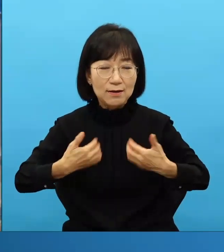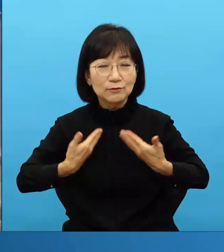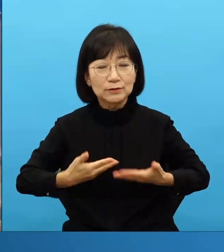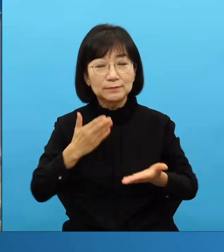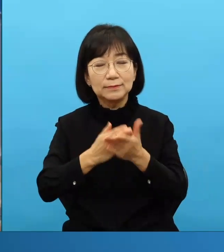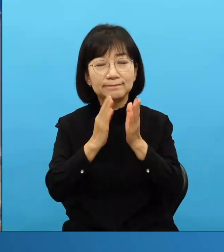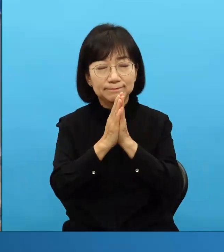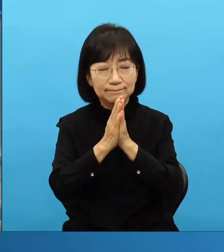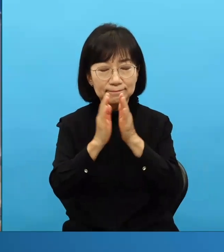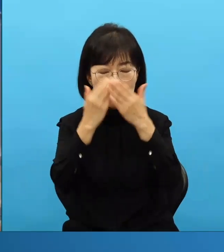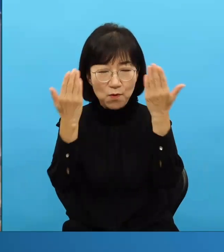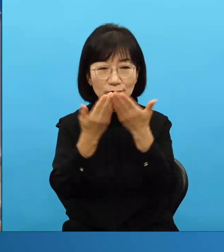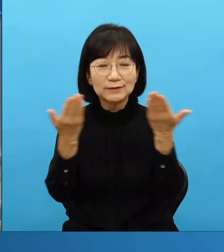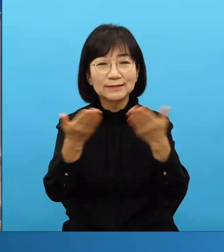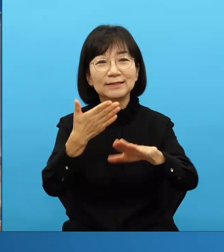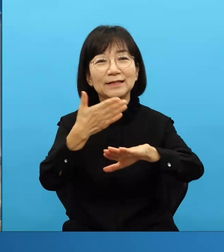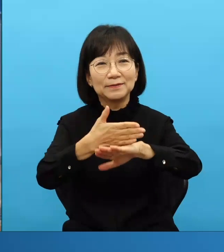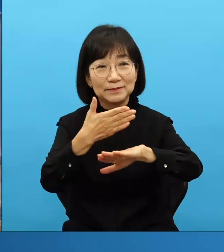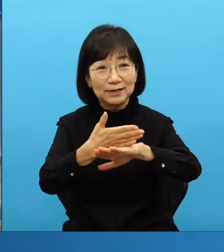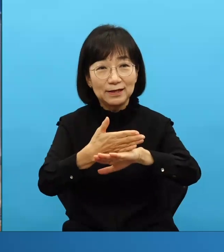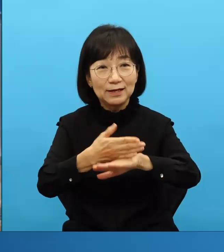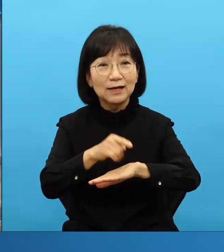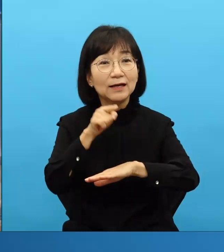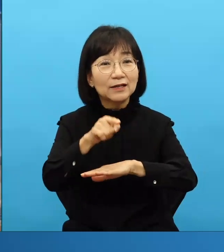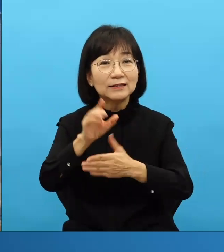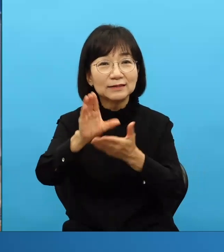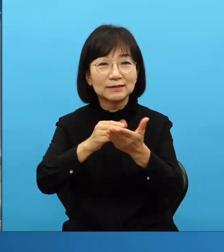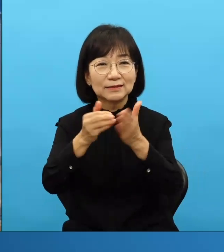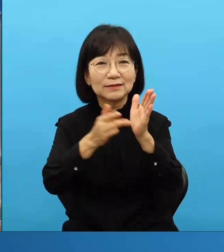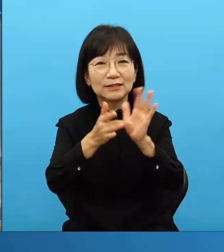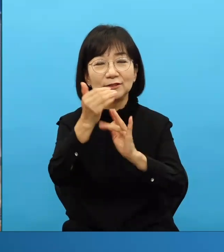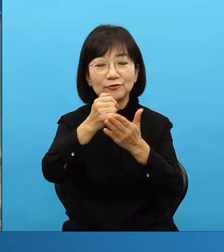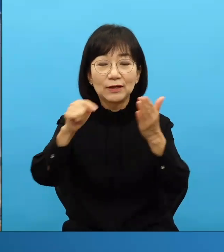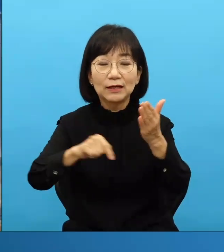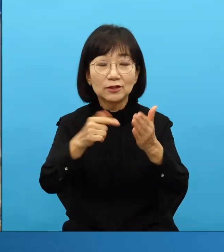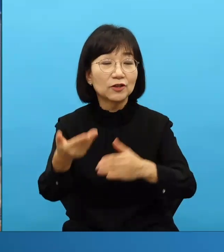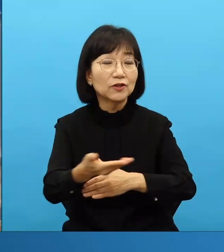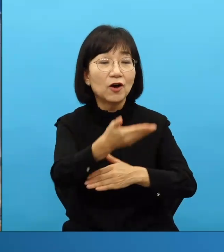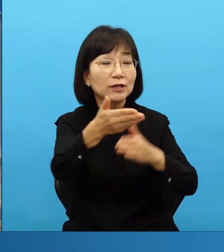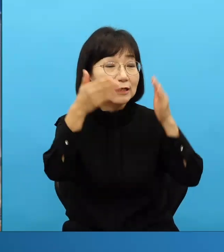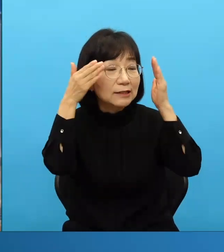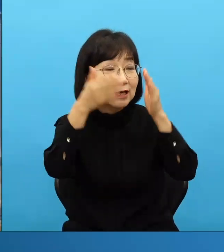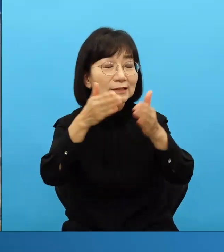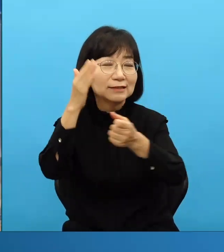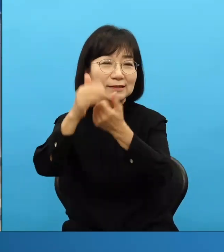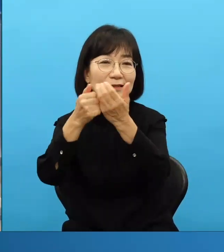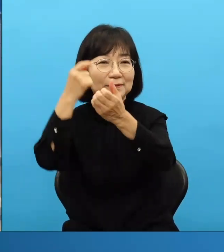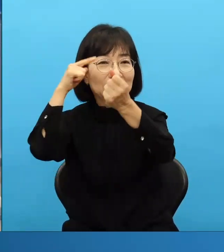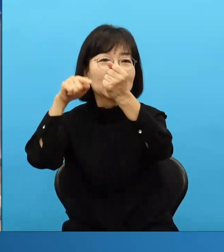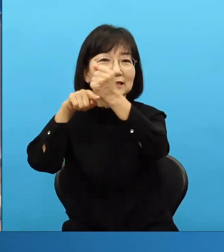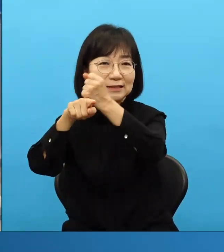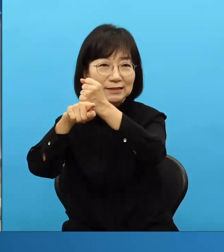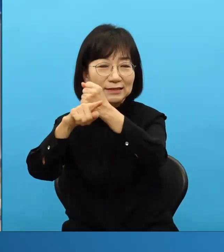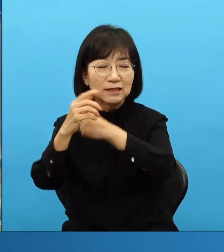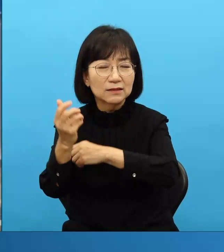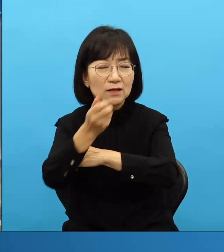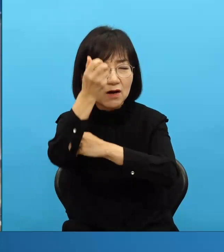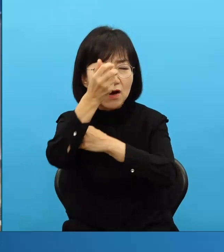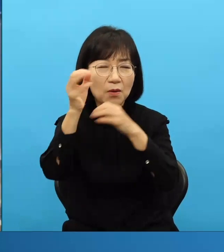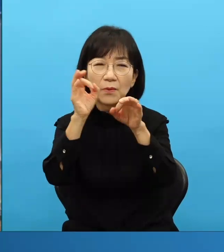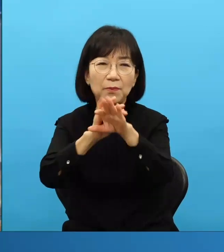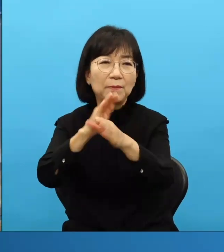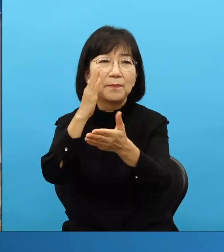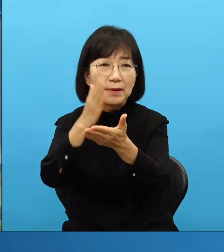범사에 감사하라. 이것이 그리스도 예수 안에서 너희를 향하신 하나님의 뜻이니라. 성령을